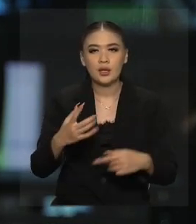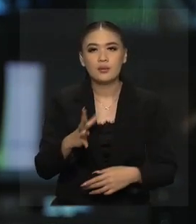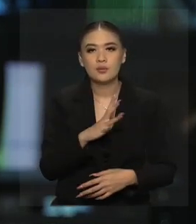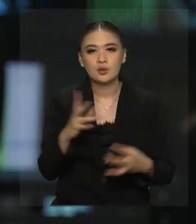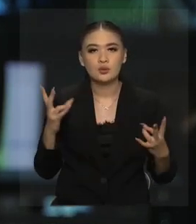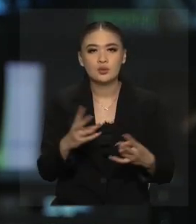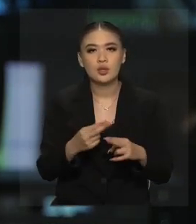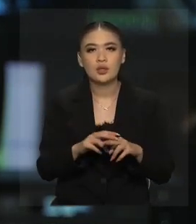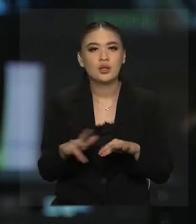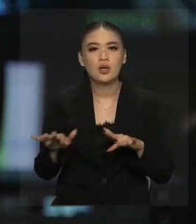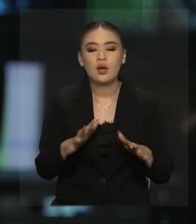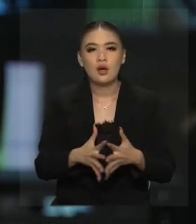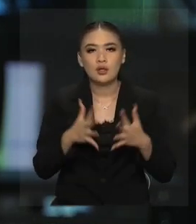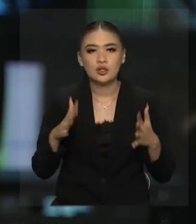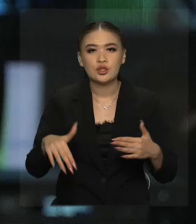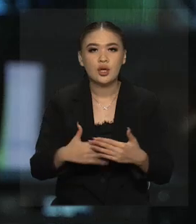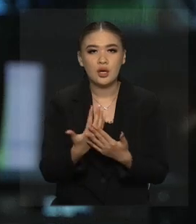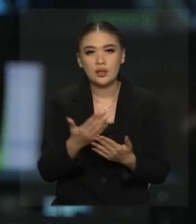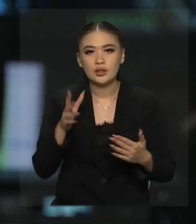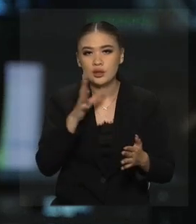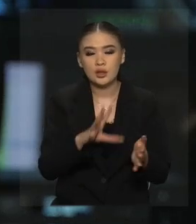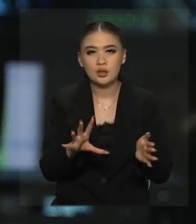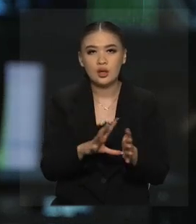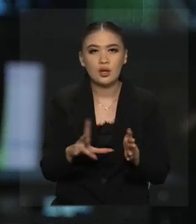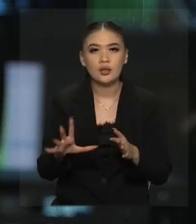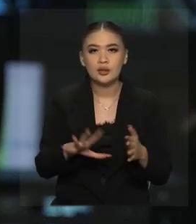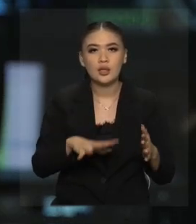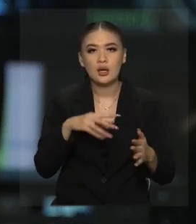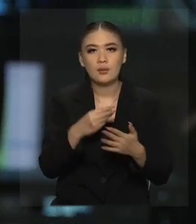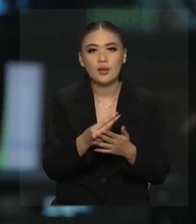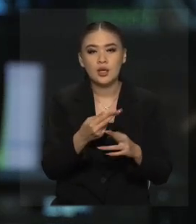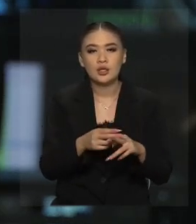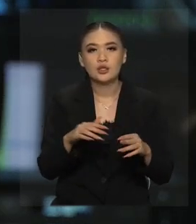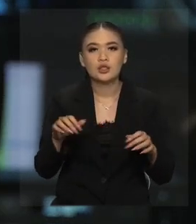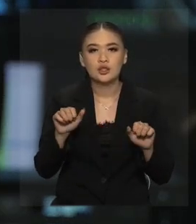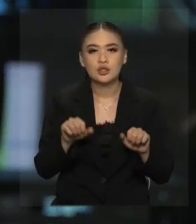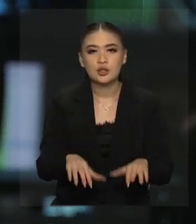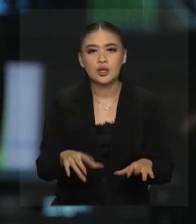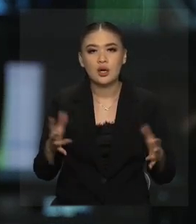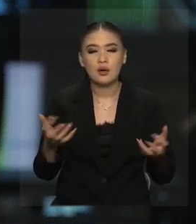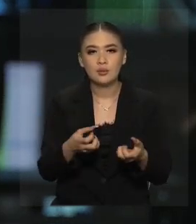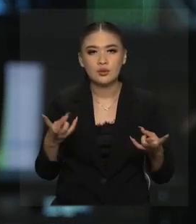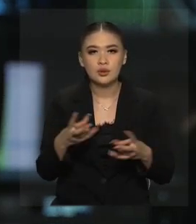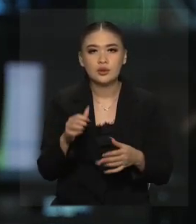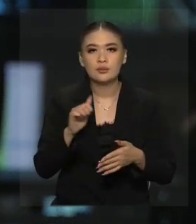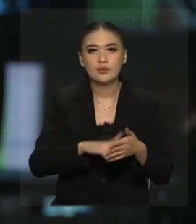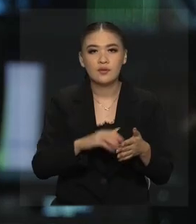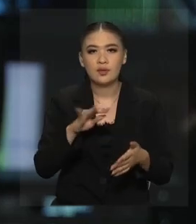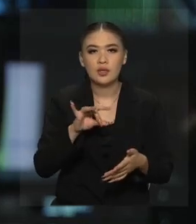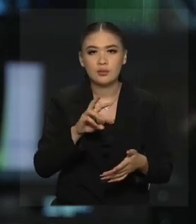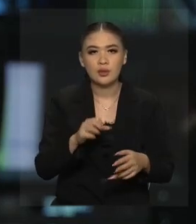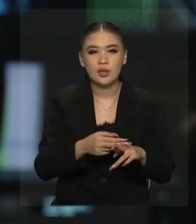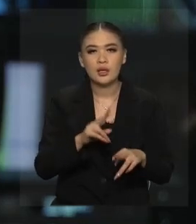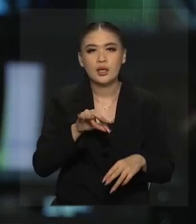керек. Өнім көлемін артыру үшін жаңа технологиялық жүйелерді енгізіп, жаңа шешімдер қабылдау маңызды. Себебі фермерлер жыл